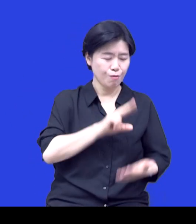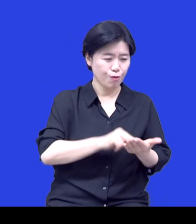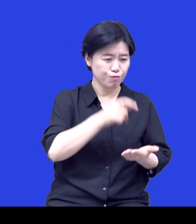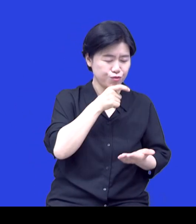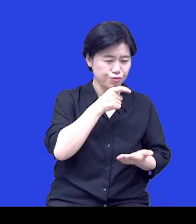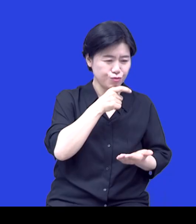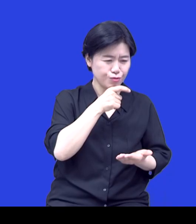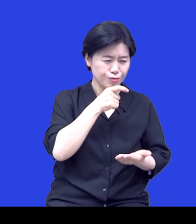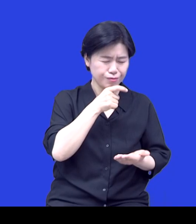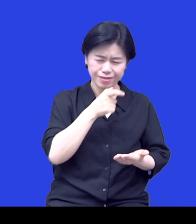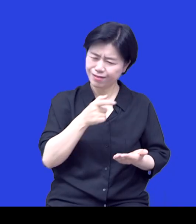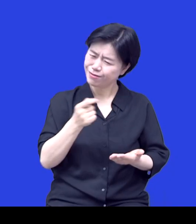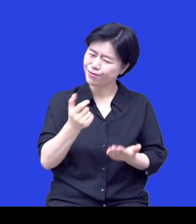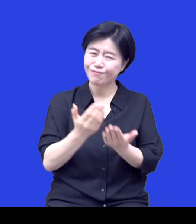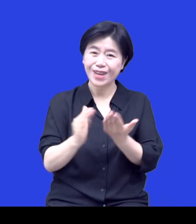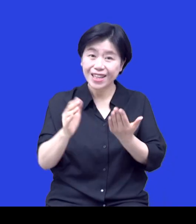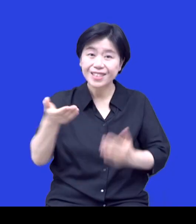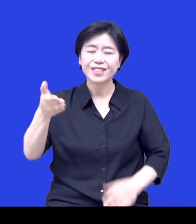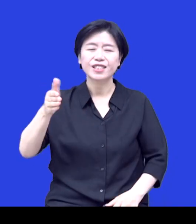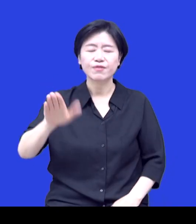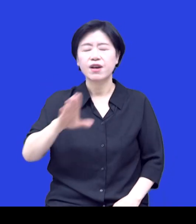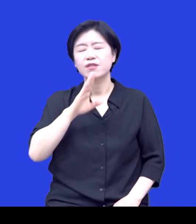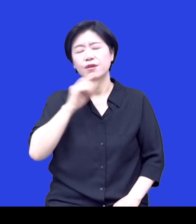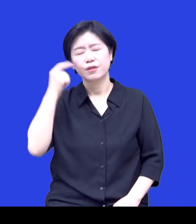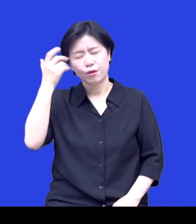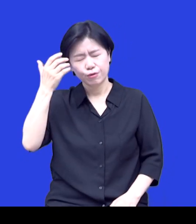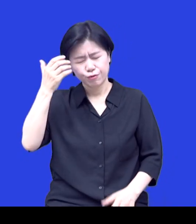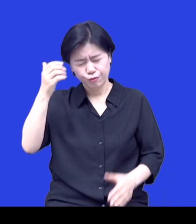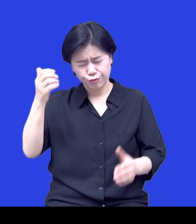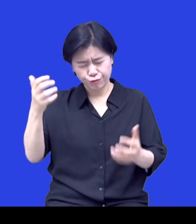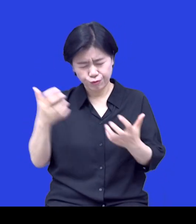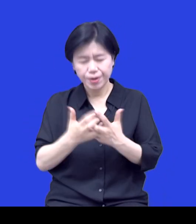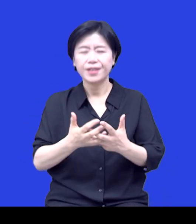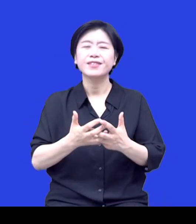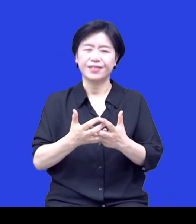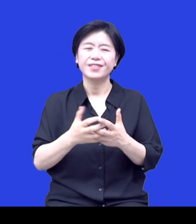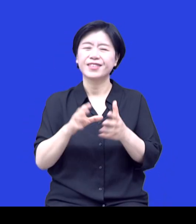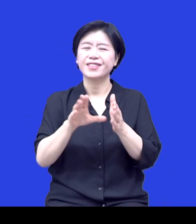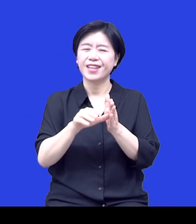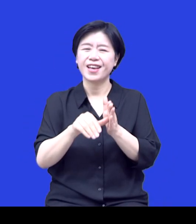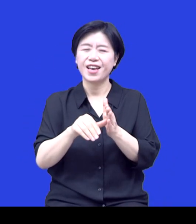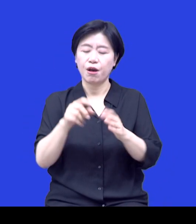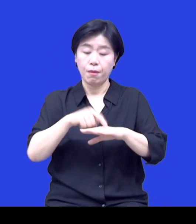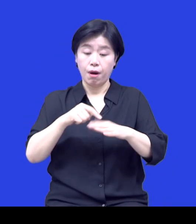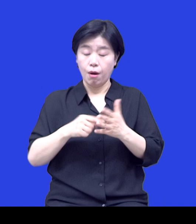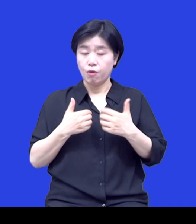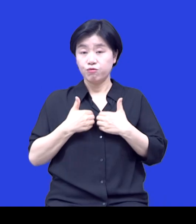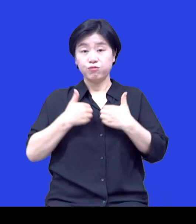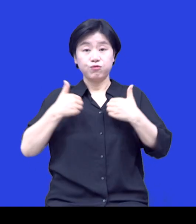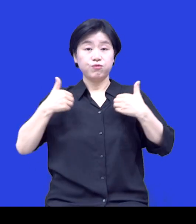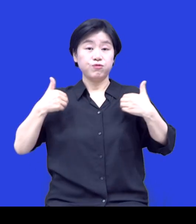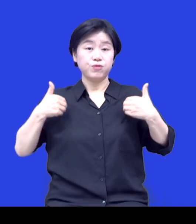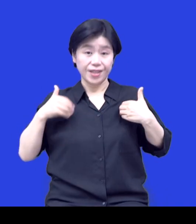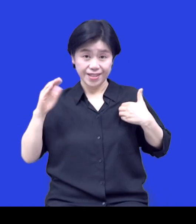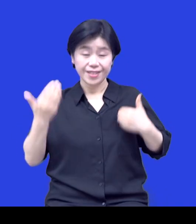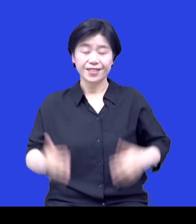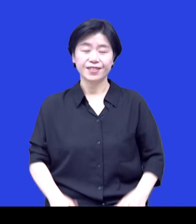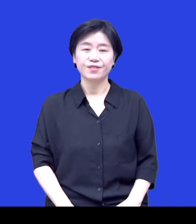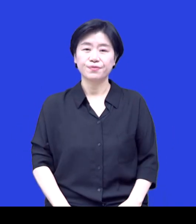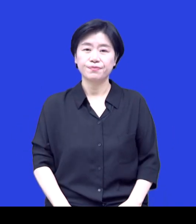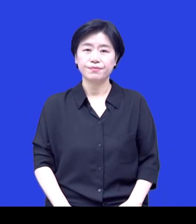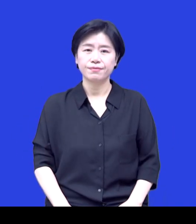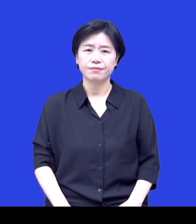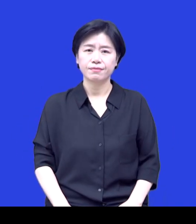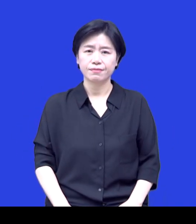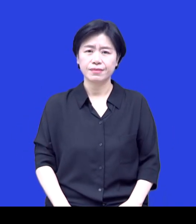걸어 들어갈 뻔했어요. 근데 그 순간에 탁 이제 제 마음에 빗장이 꺼지면서 예. 그때까지는 하나님이 왜